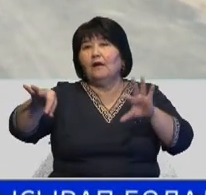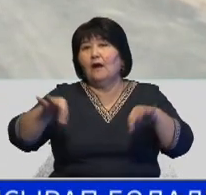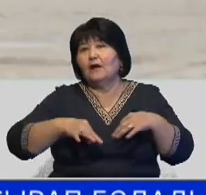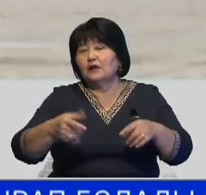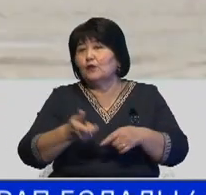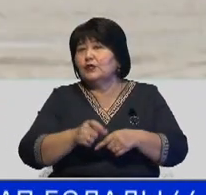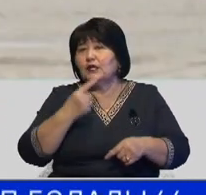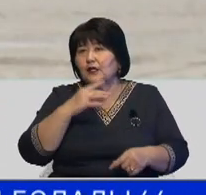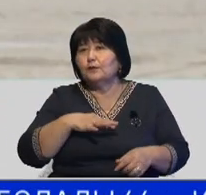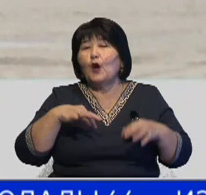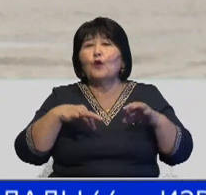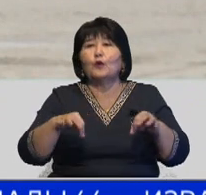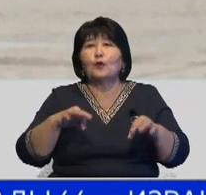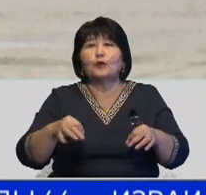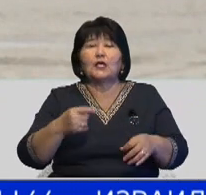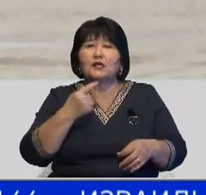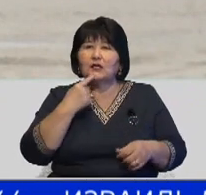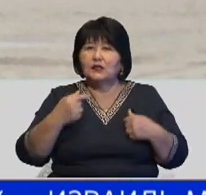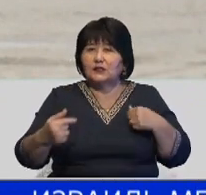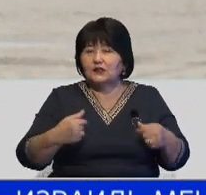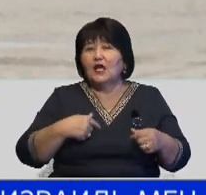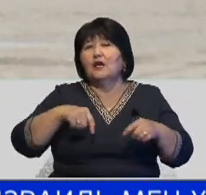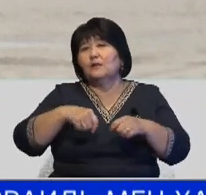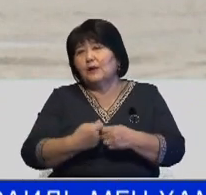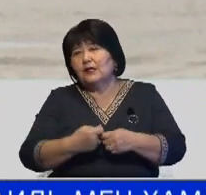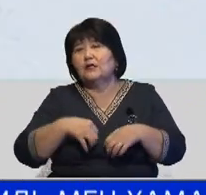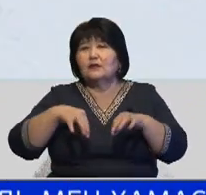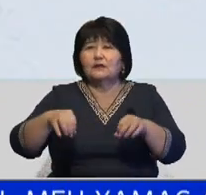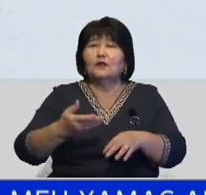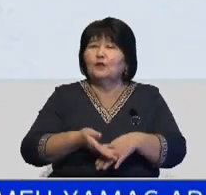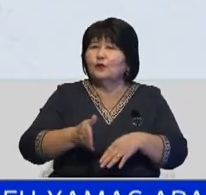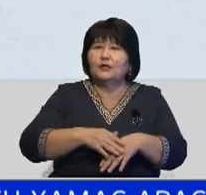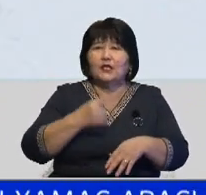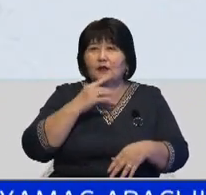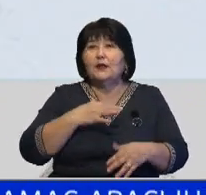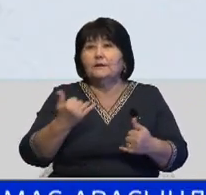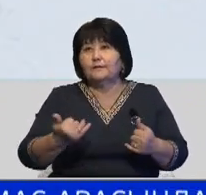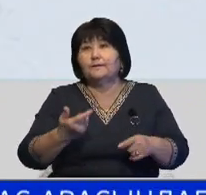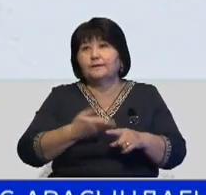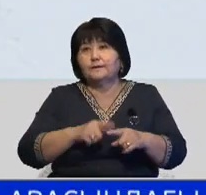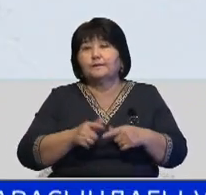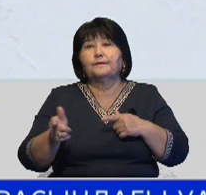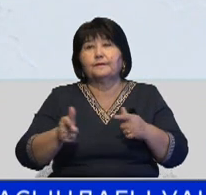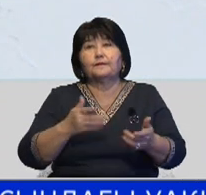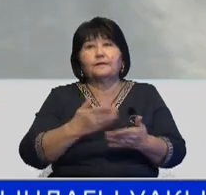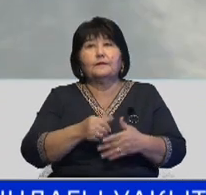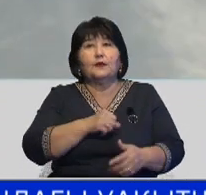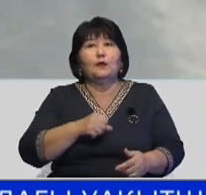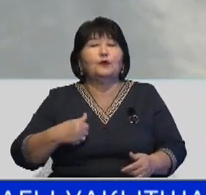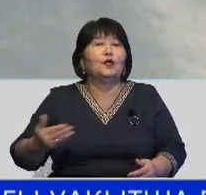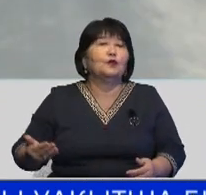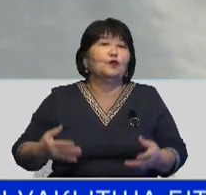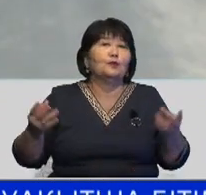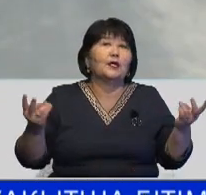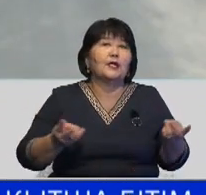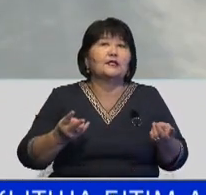қиын болатын. Көліктеріміз қиындық көріп, батып, сынып, өте қиын болатын қатынасымыз. Шөп мәселесін дайындауда да, өзімізге тұрмыстық